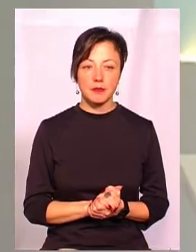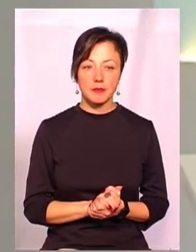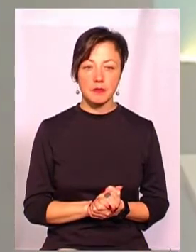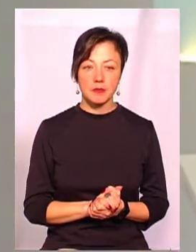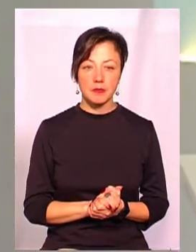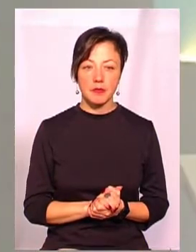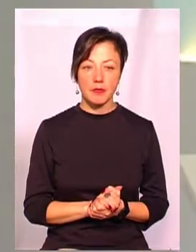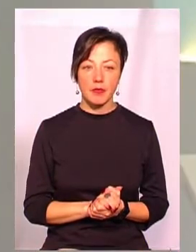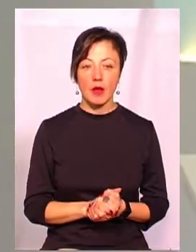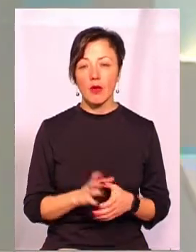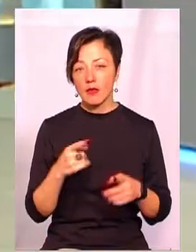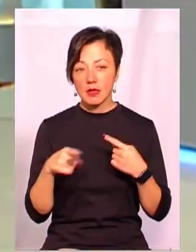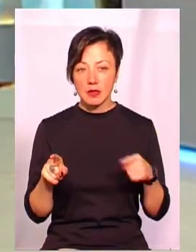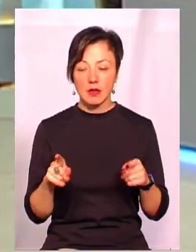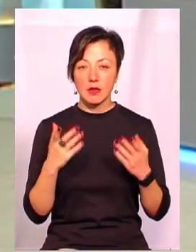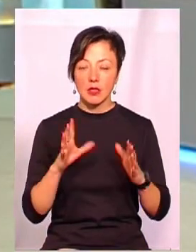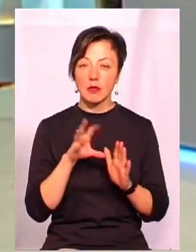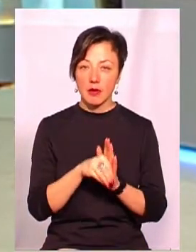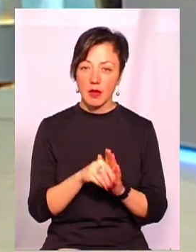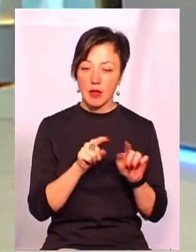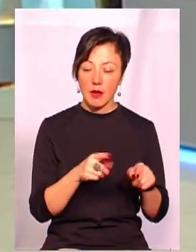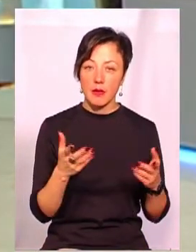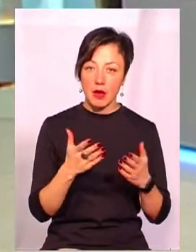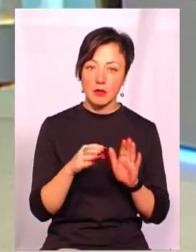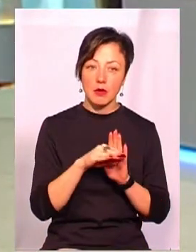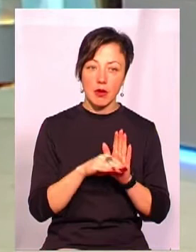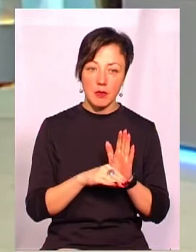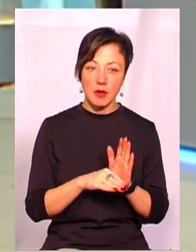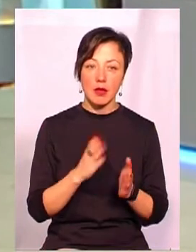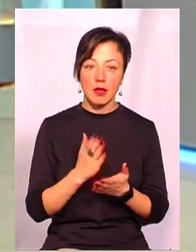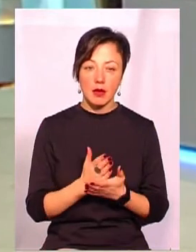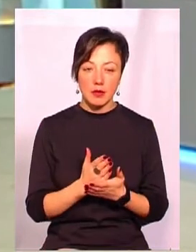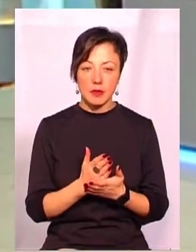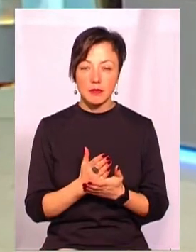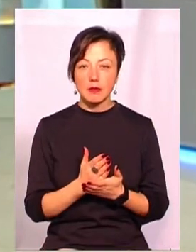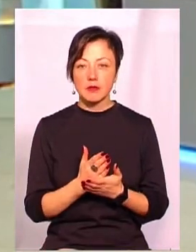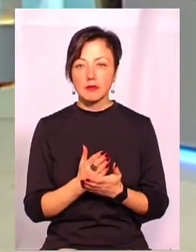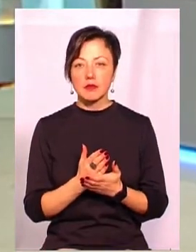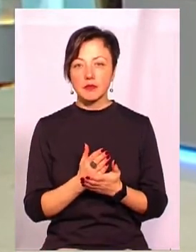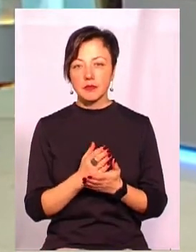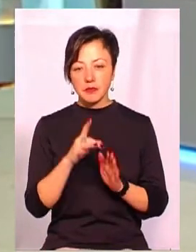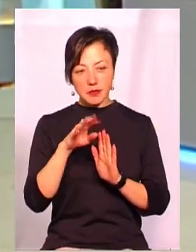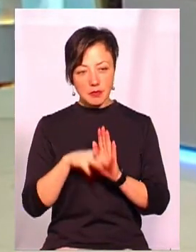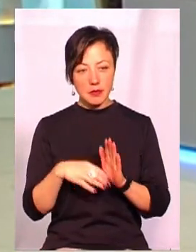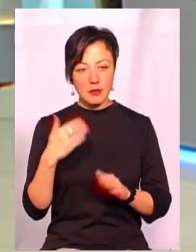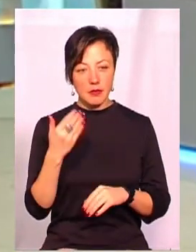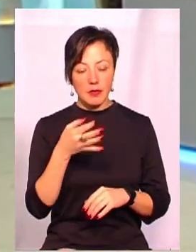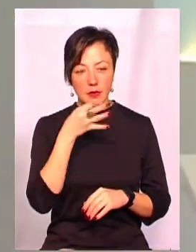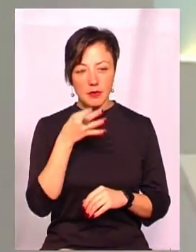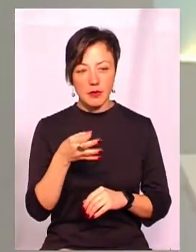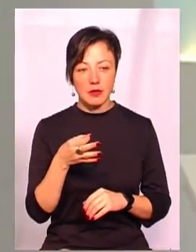знати. Відрізняється, те, що запроваджують. Там якась програма. Є реєстр, про який ви сказали,